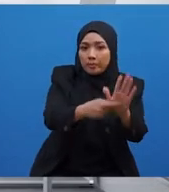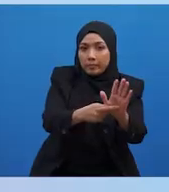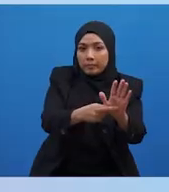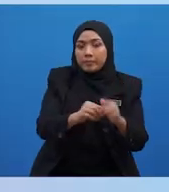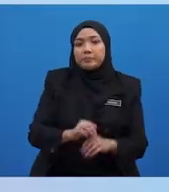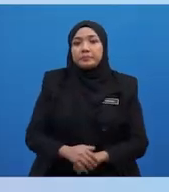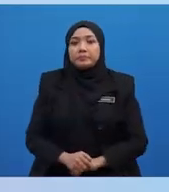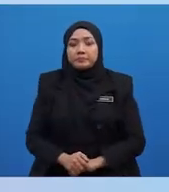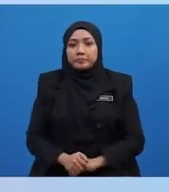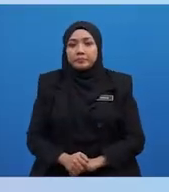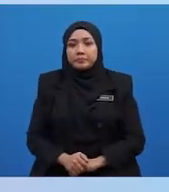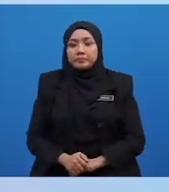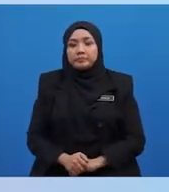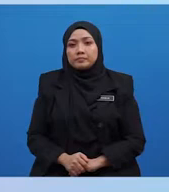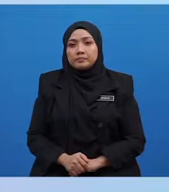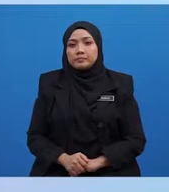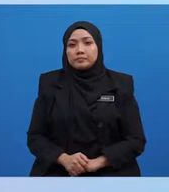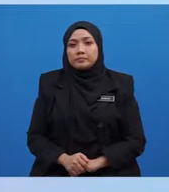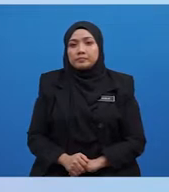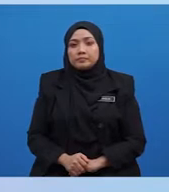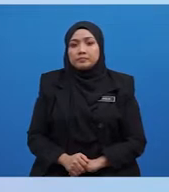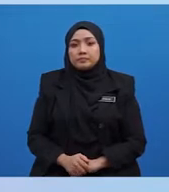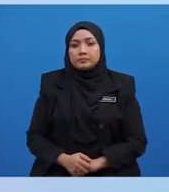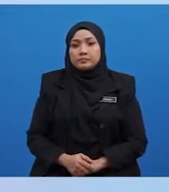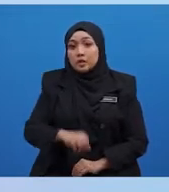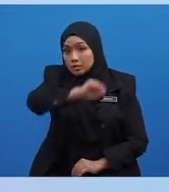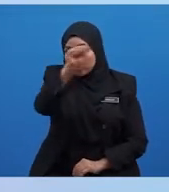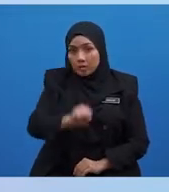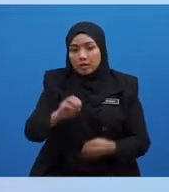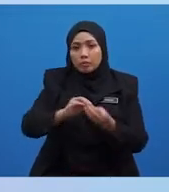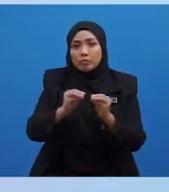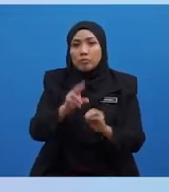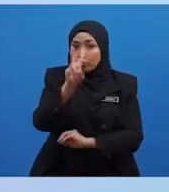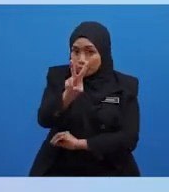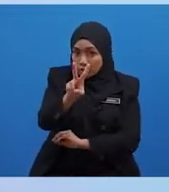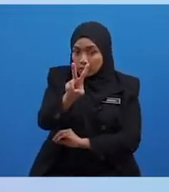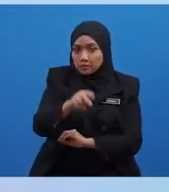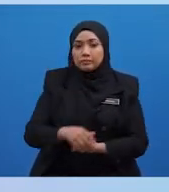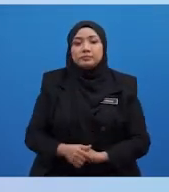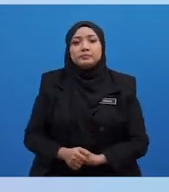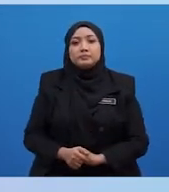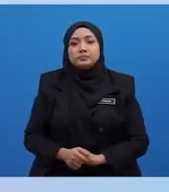ini. Soalan yang pertama, namakan jenis logo pada rajah.